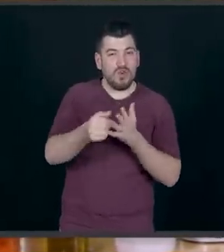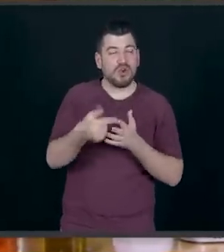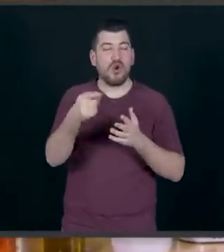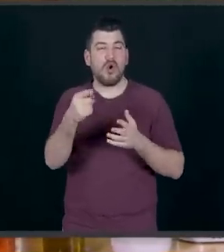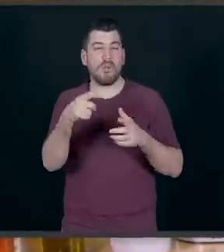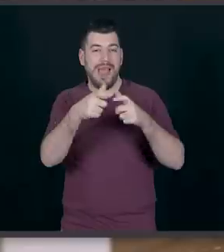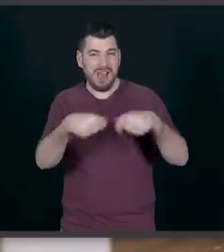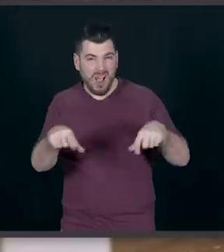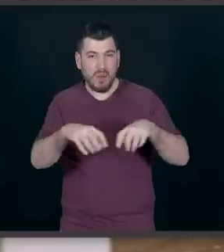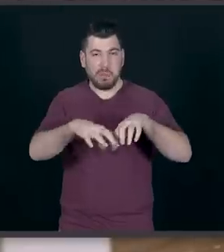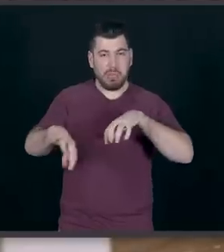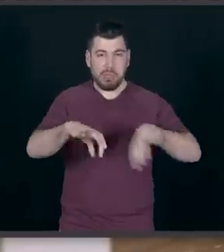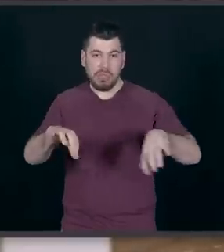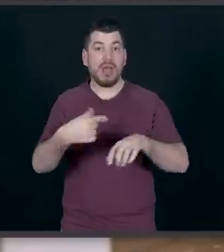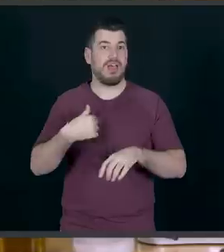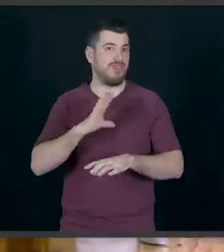αυγά. Και είναι κάτι που δεν θέλουμε.